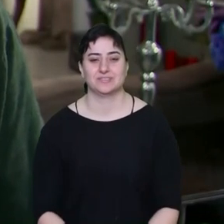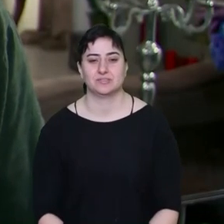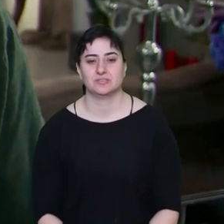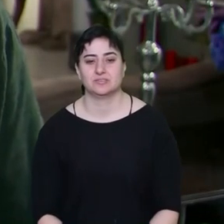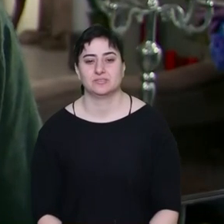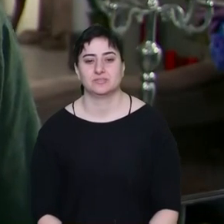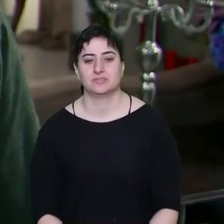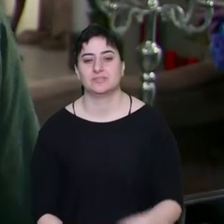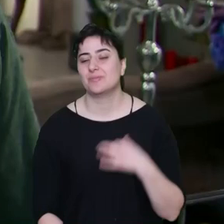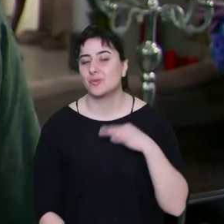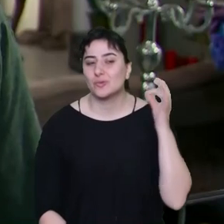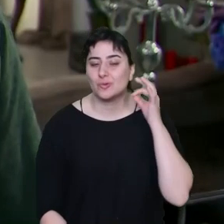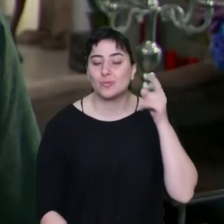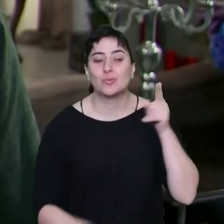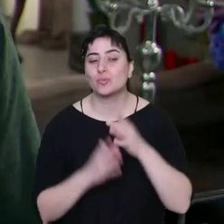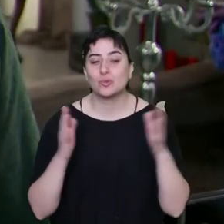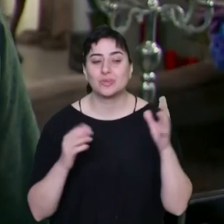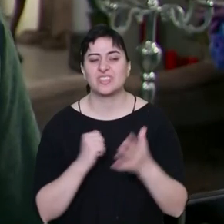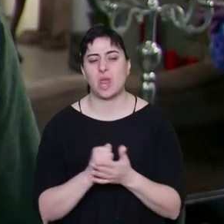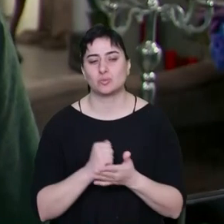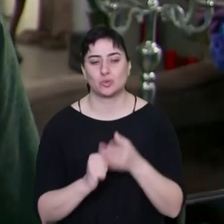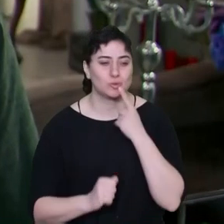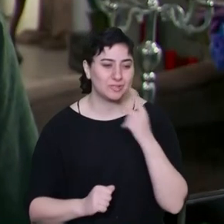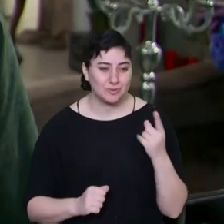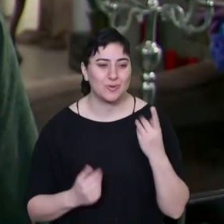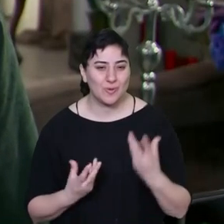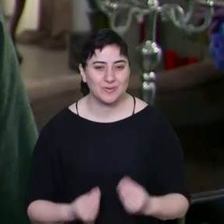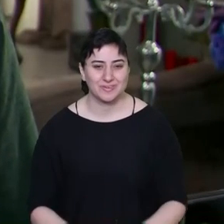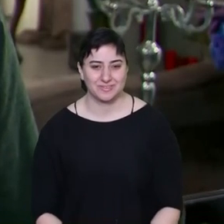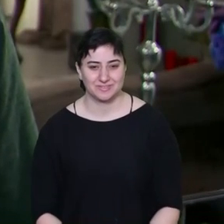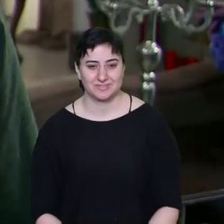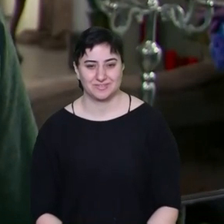Ne dediğini buradan bile duyarım. Bak en büyük Trabzon değil. Duydun mu?